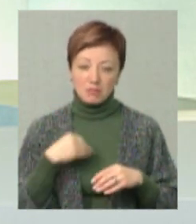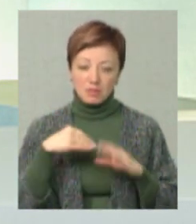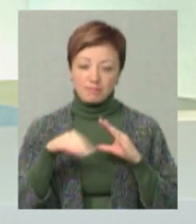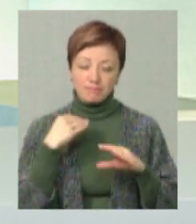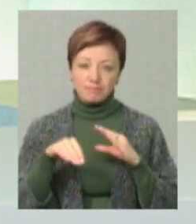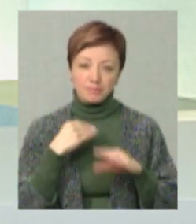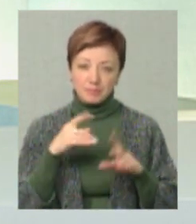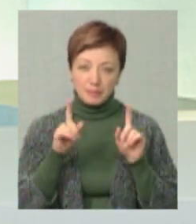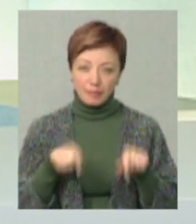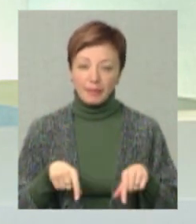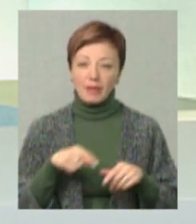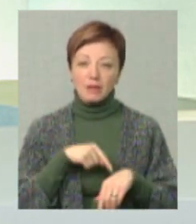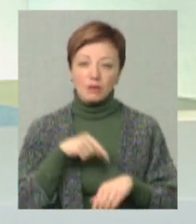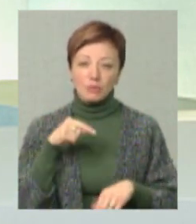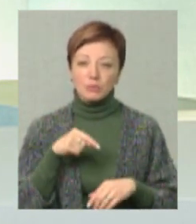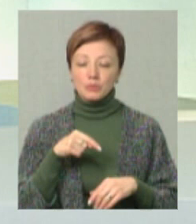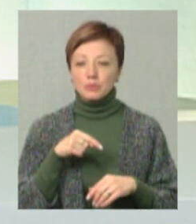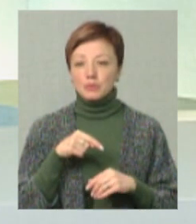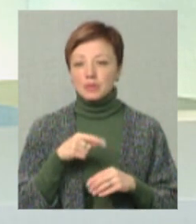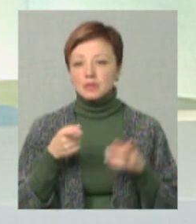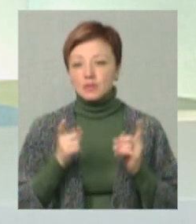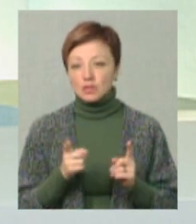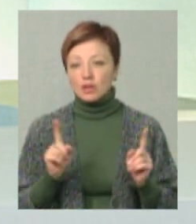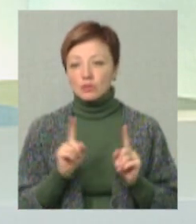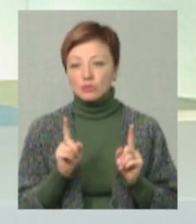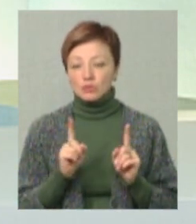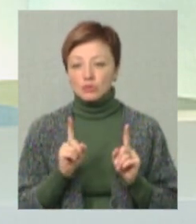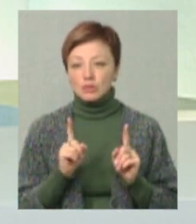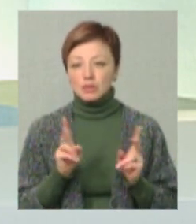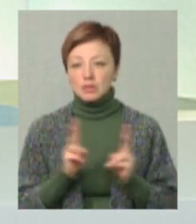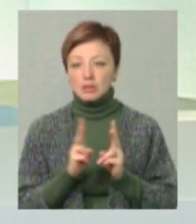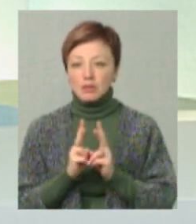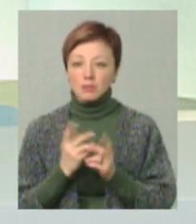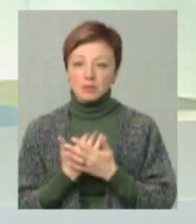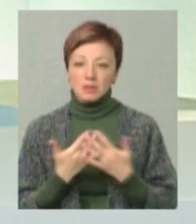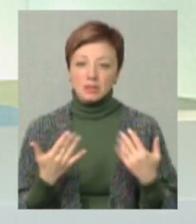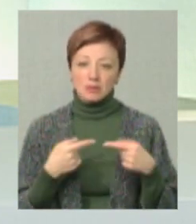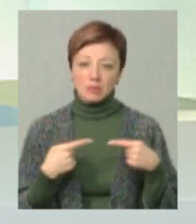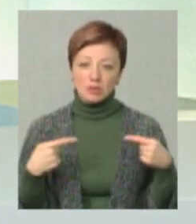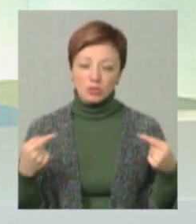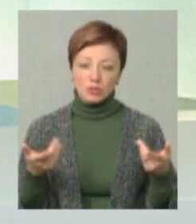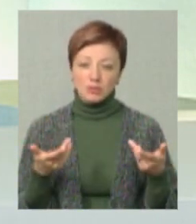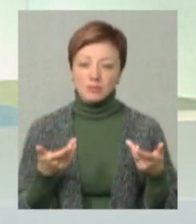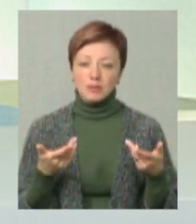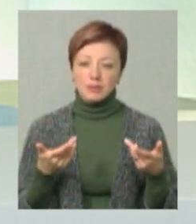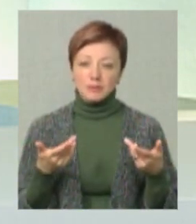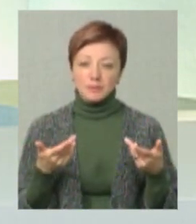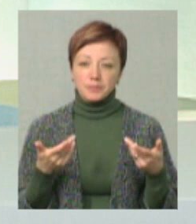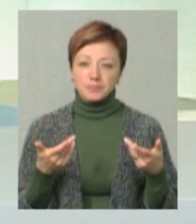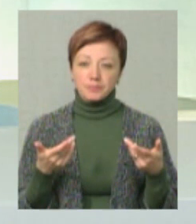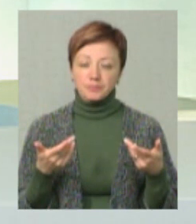все, що мені пишуть, також реагую. Звичайно, що стикаємося з різними речами, да? Тобто тут